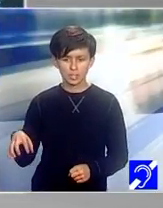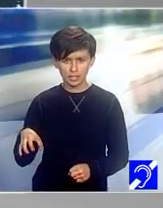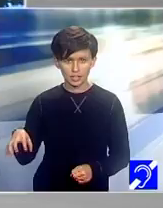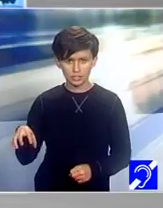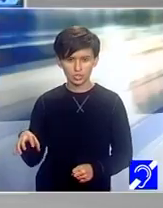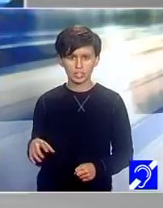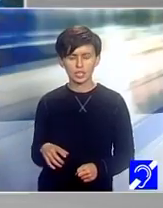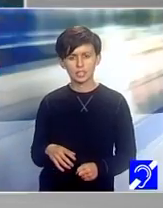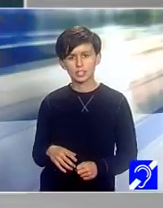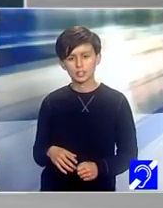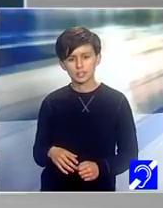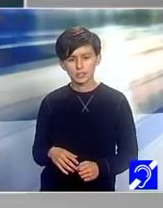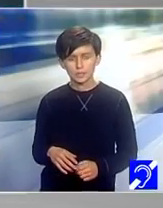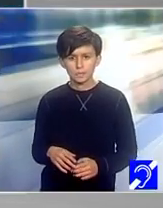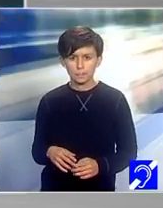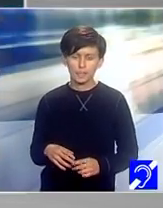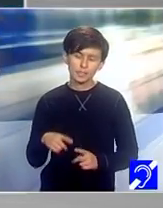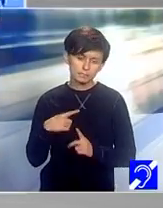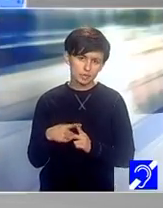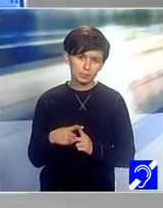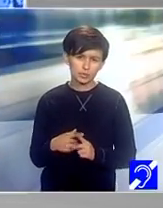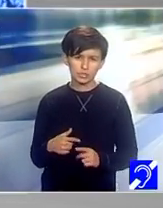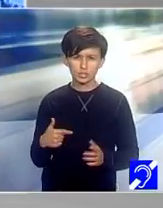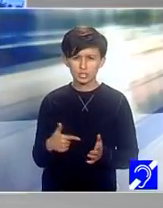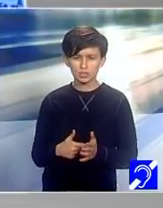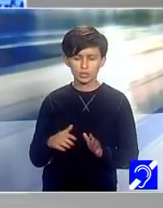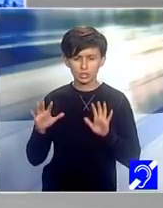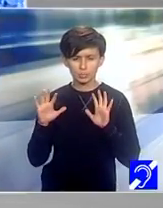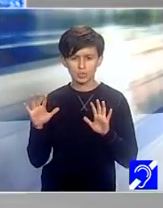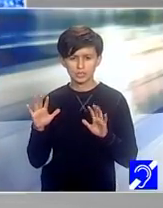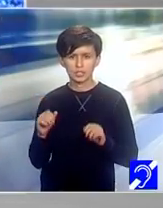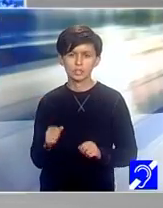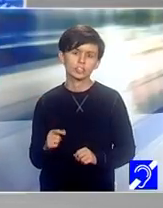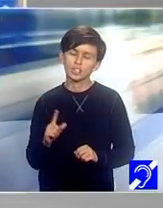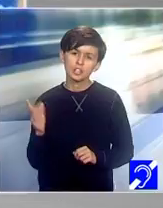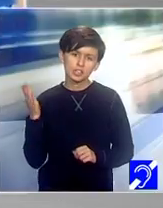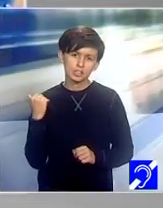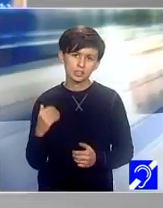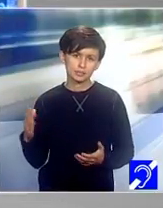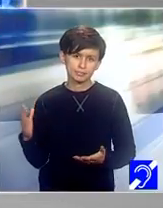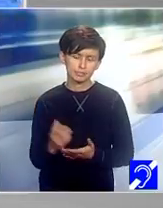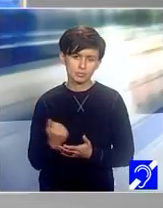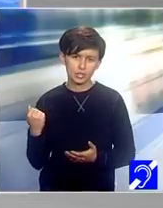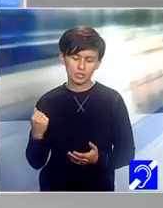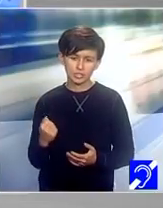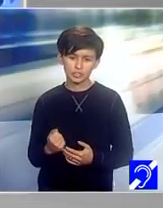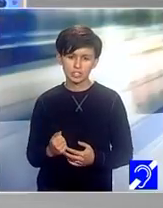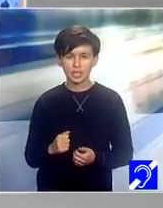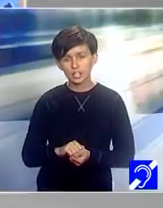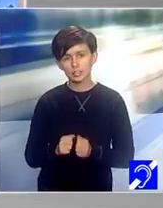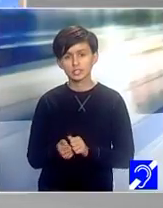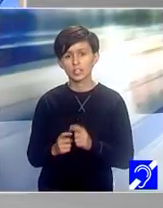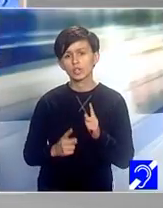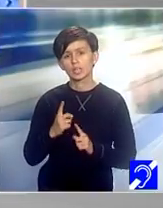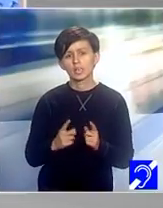proiectele regionale în afară de Essen în 2010 pur și simplu fie nu au câștigat, fie în momentul în care au